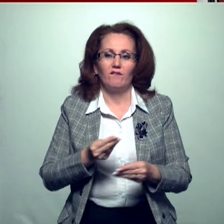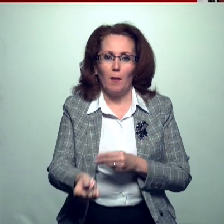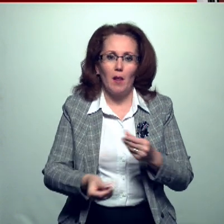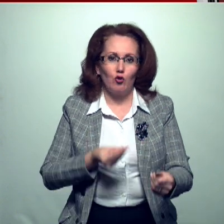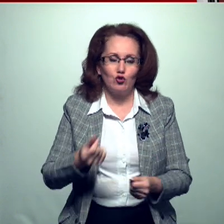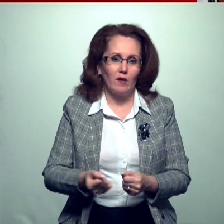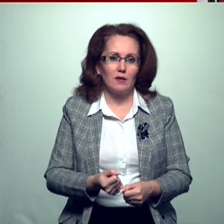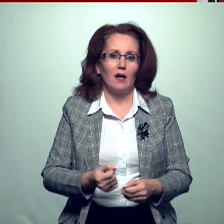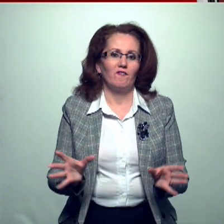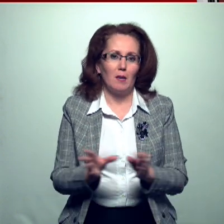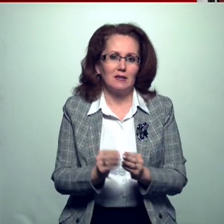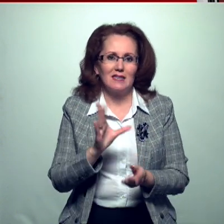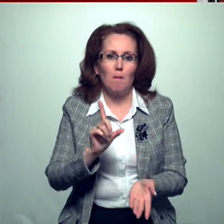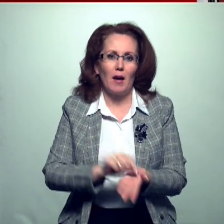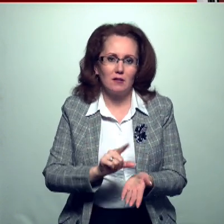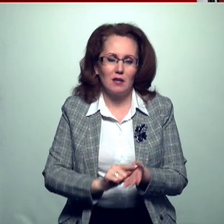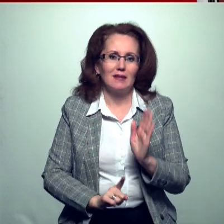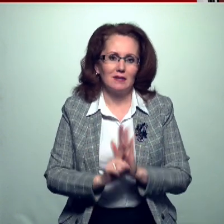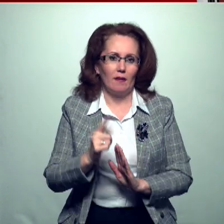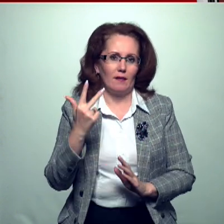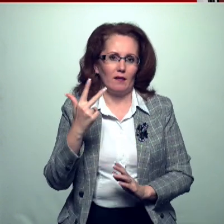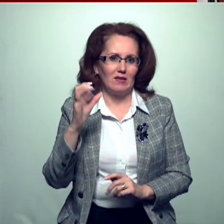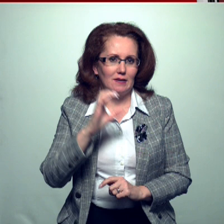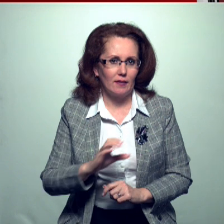осуществляться одновременно с пенсией с 3 сентября.